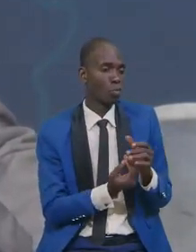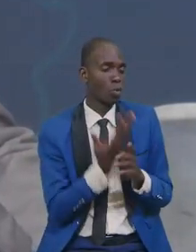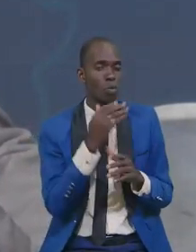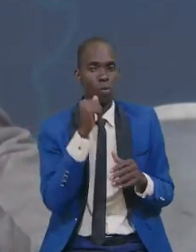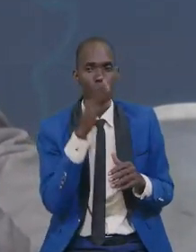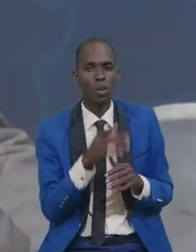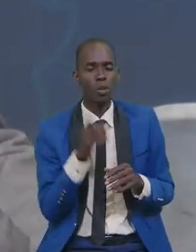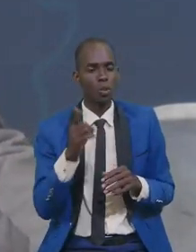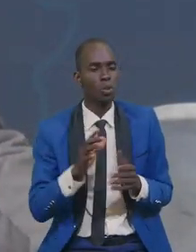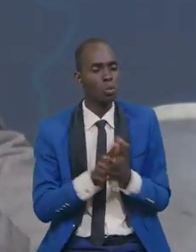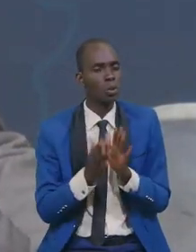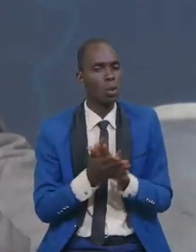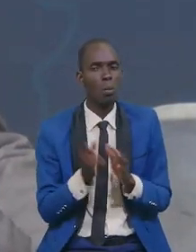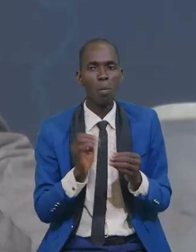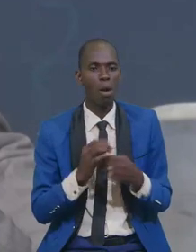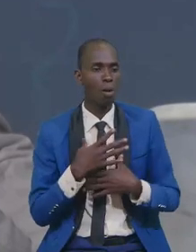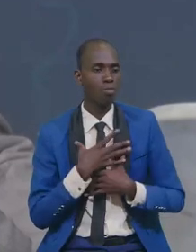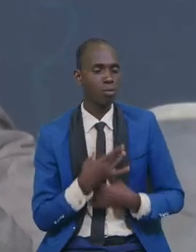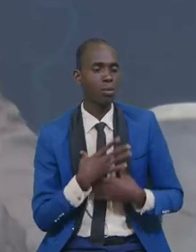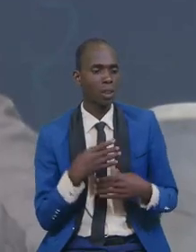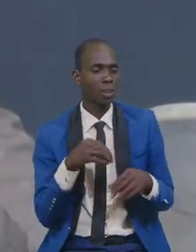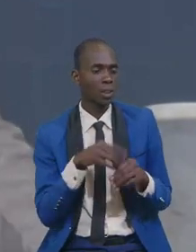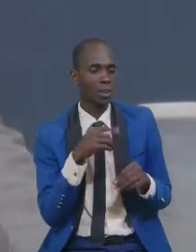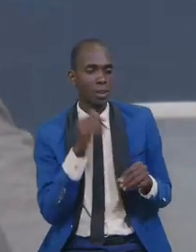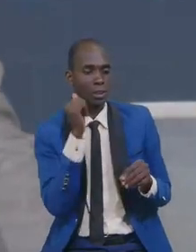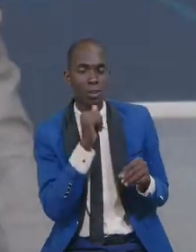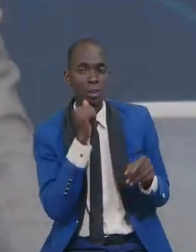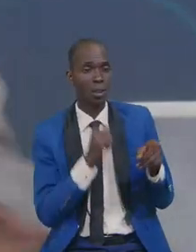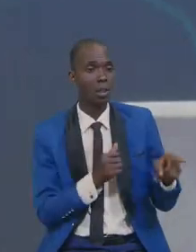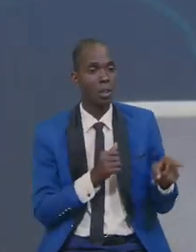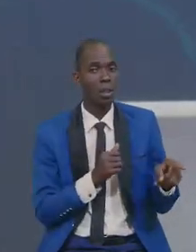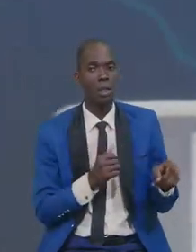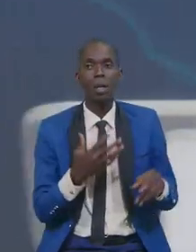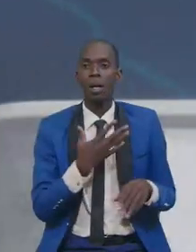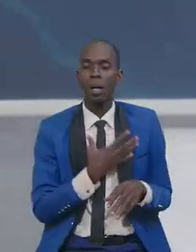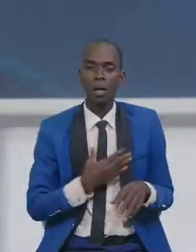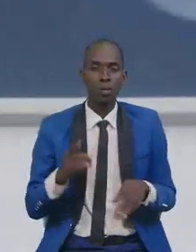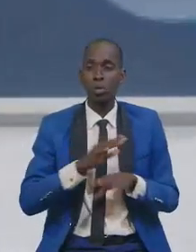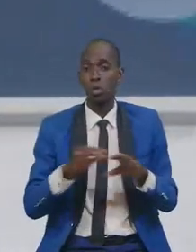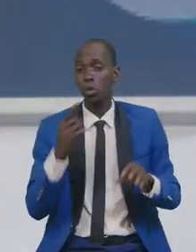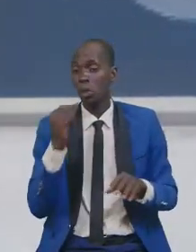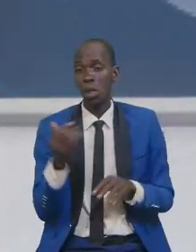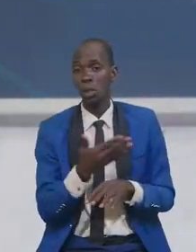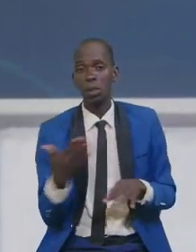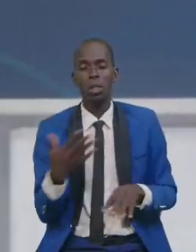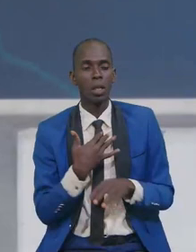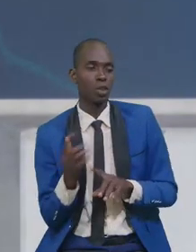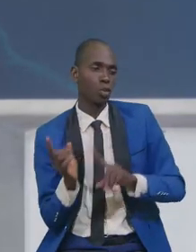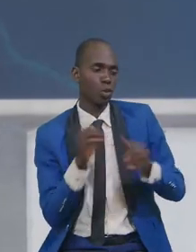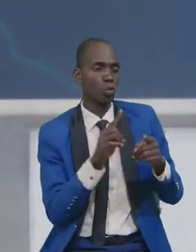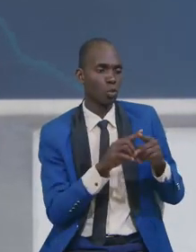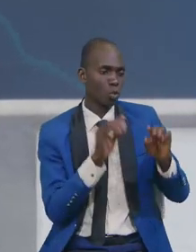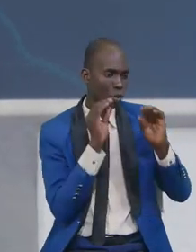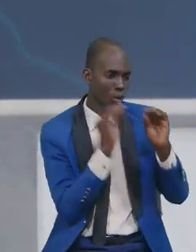tu t'habitues, tu commences à t'intéresser à la fille. Mais tu ne dis rien, tu ne fais rien. Et